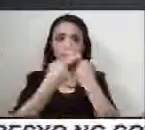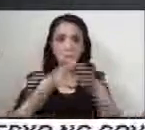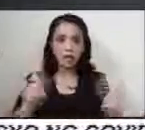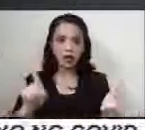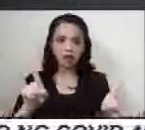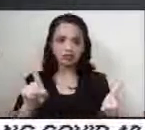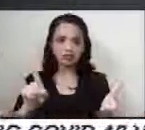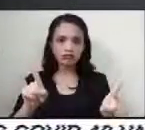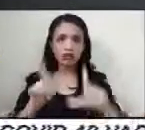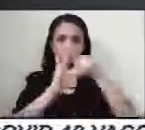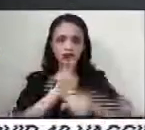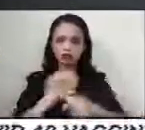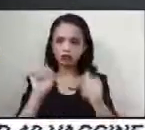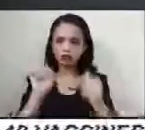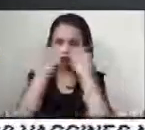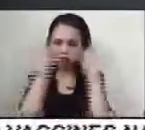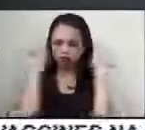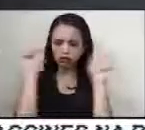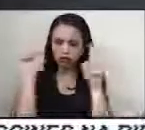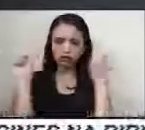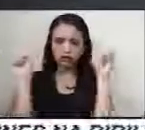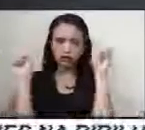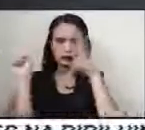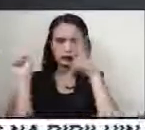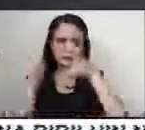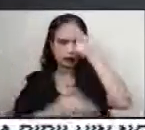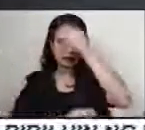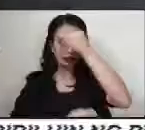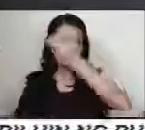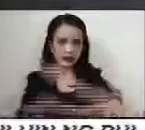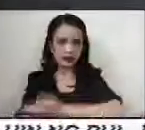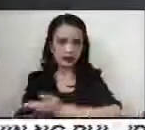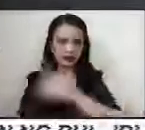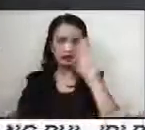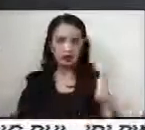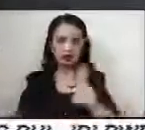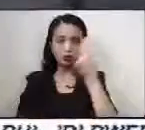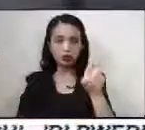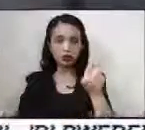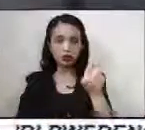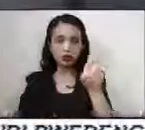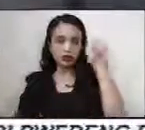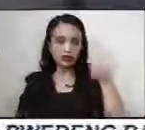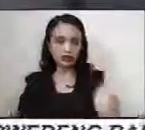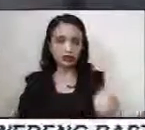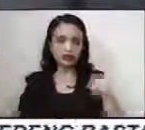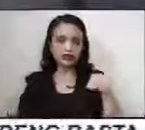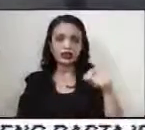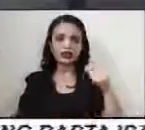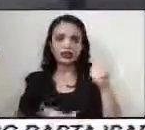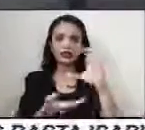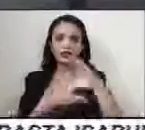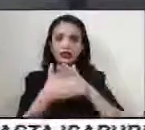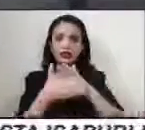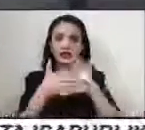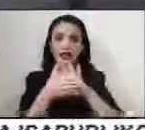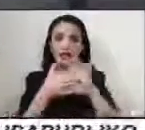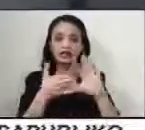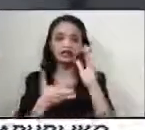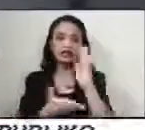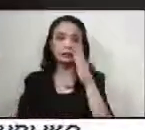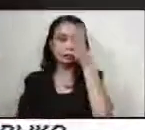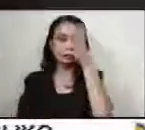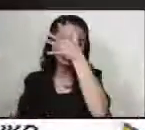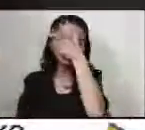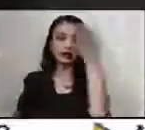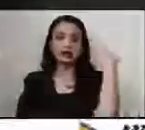sorry, love. Love man iyang tawag sa iyang sila duwa sa ilang papa na siya na I wouldn't do it again. Mas tututukan na rin nila ang online